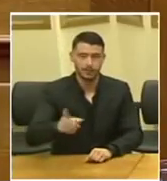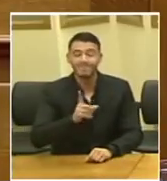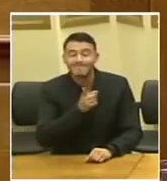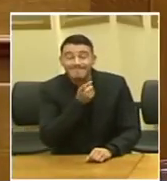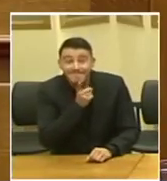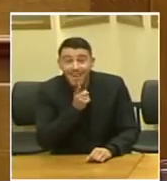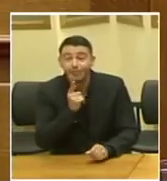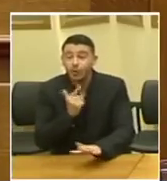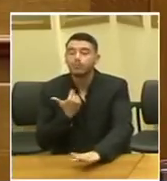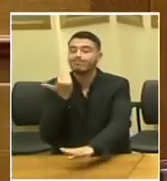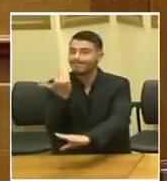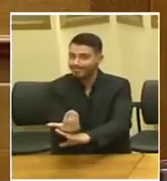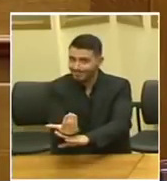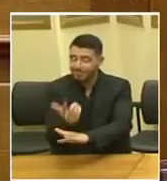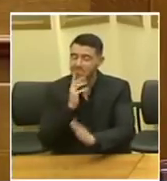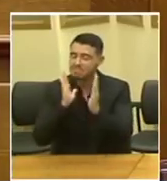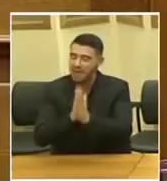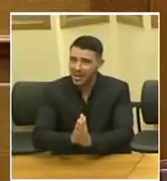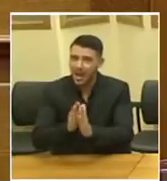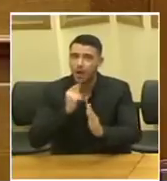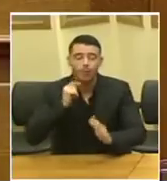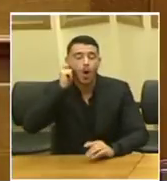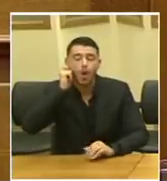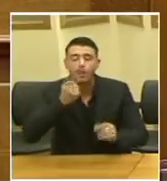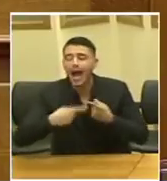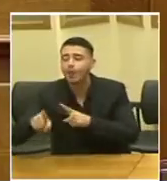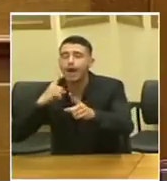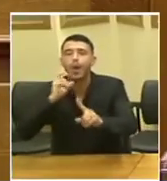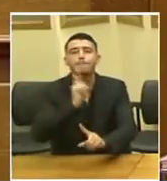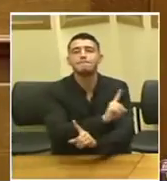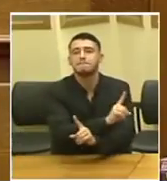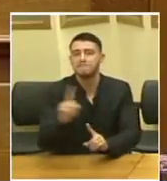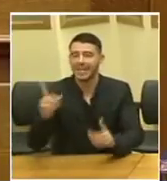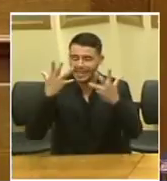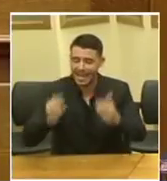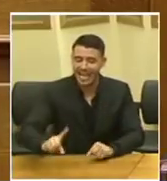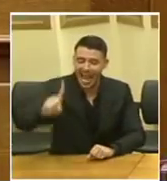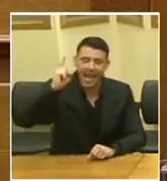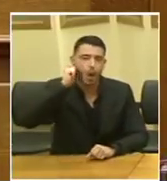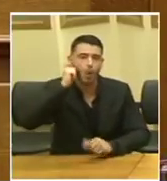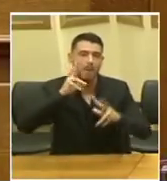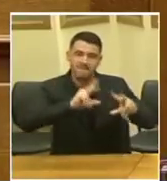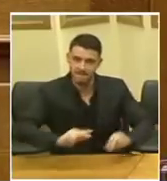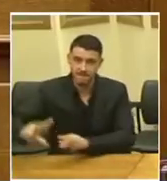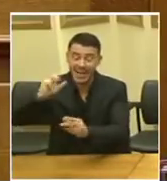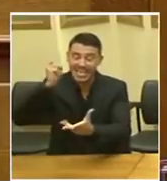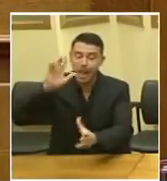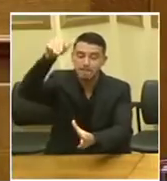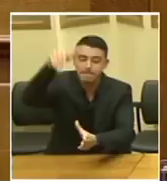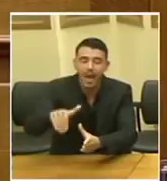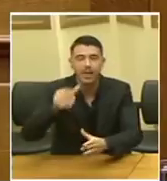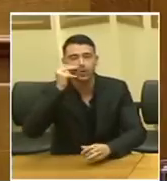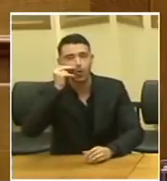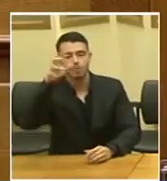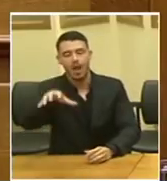διαπραγματεύσης μέχρι τα τελευταία χρόνια ήταν μία. Να μην υπάρχει μόνο το όνομα το σύνθετο για τις